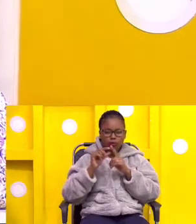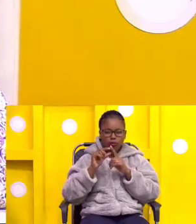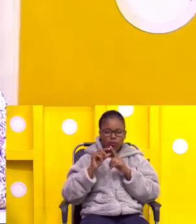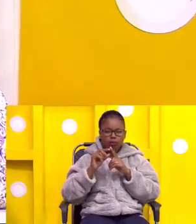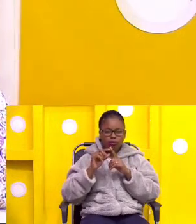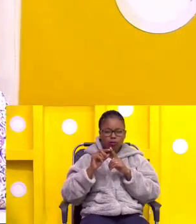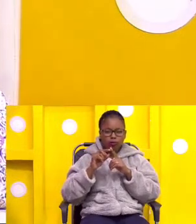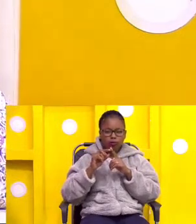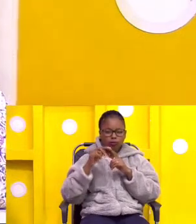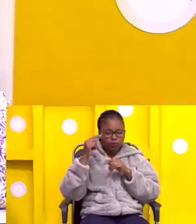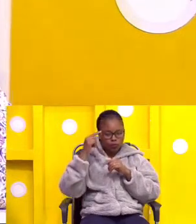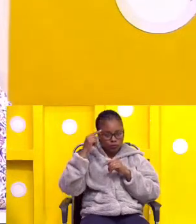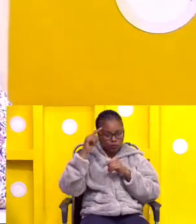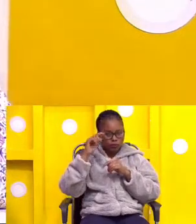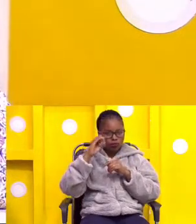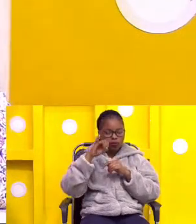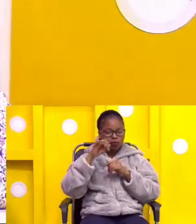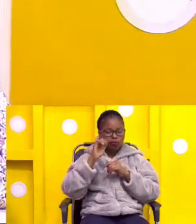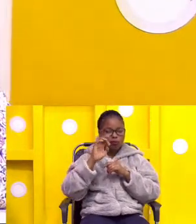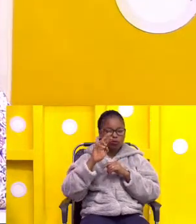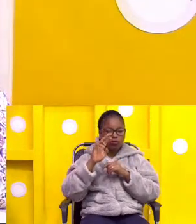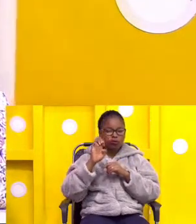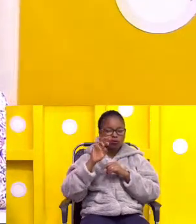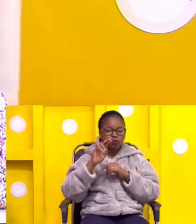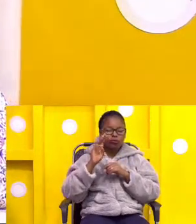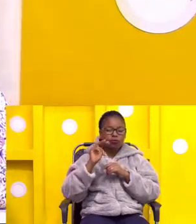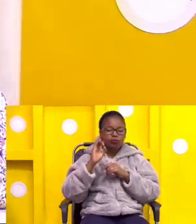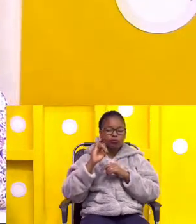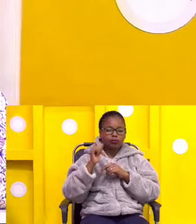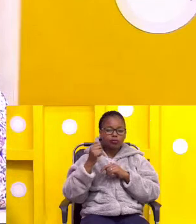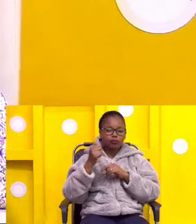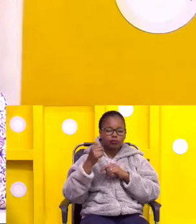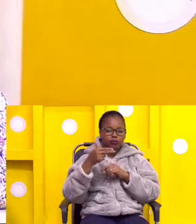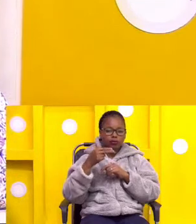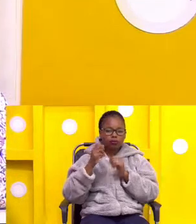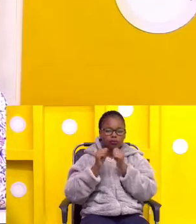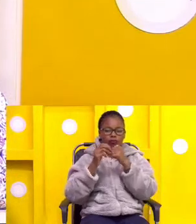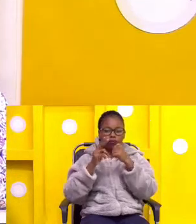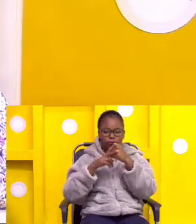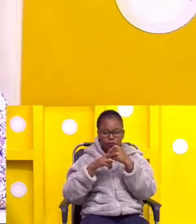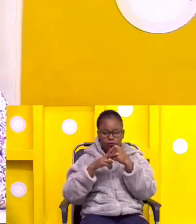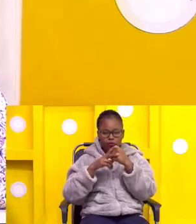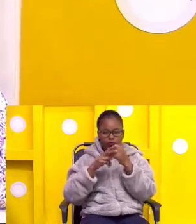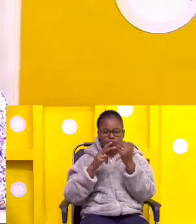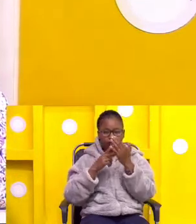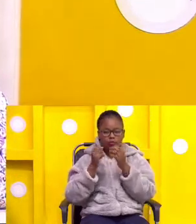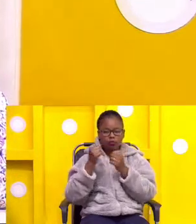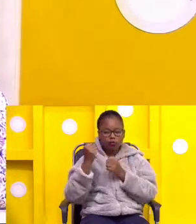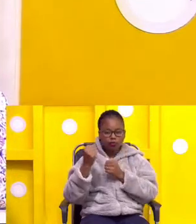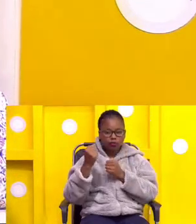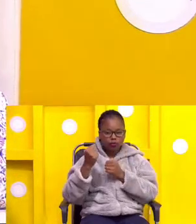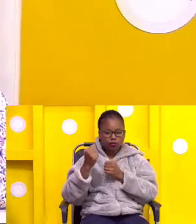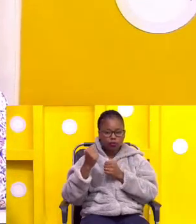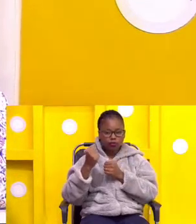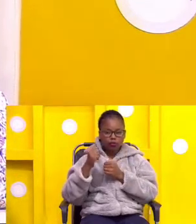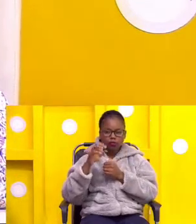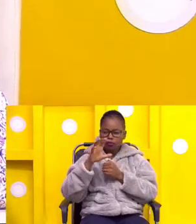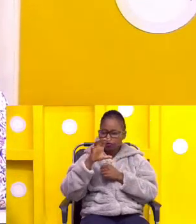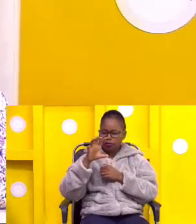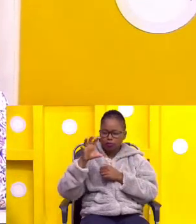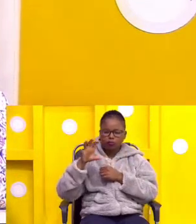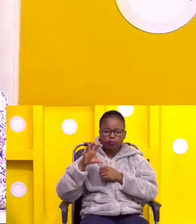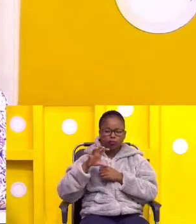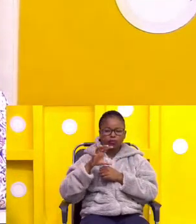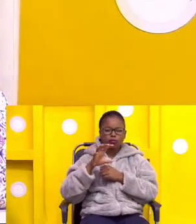kia Jeremia 17 verse 5 mugerie mugikire woroini mudu owothe hari